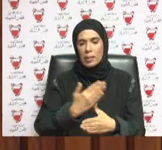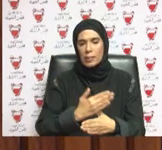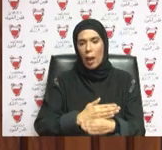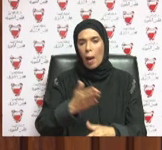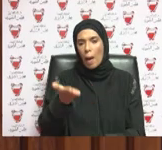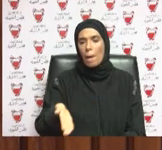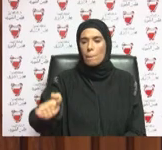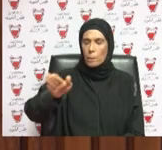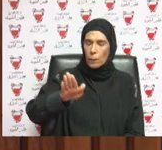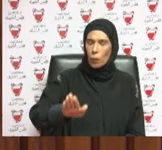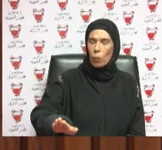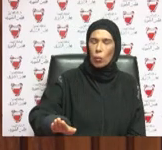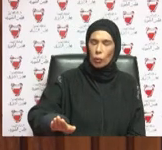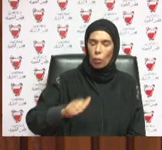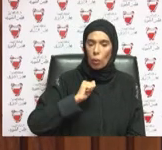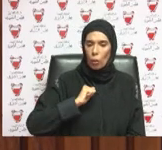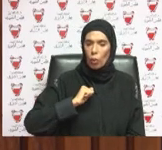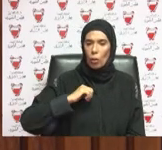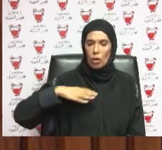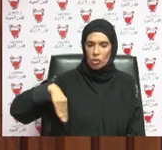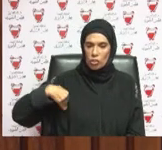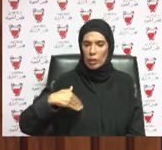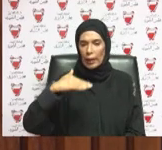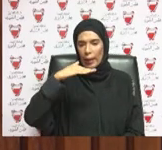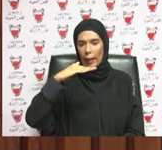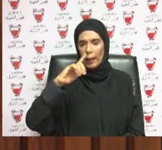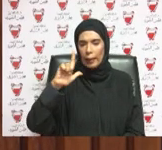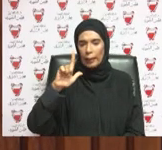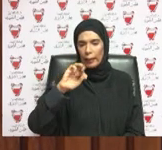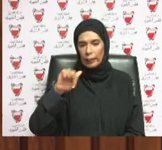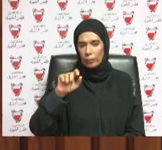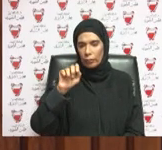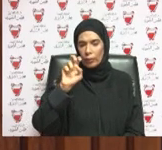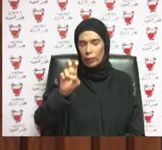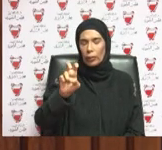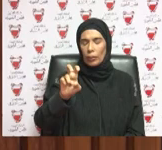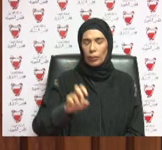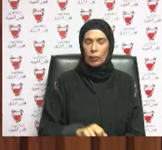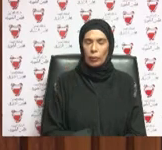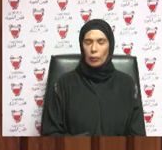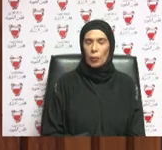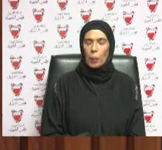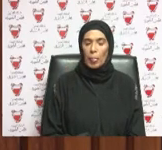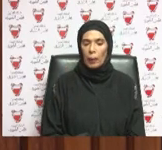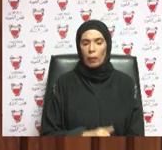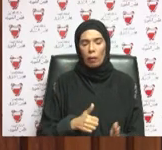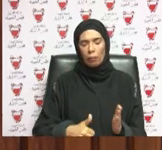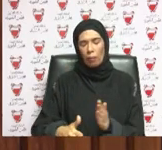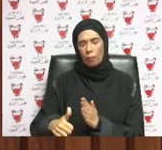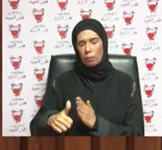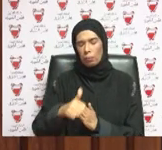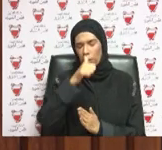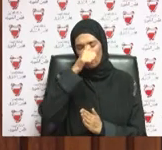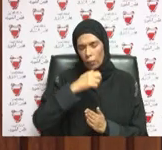عظم المأساة برحيل هذا القائد الذي أحزن